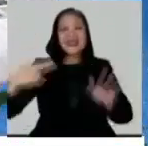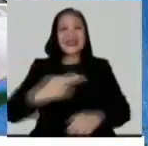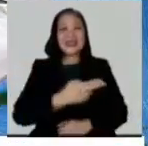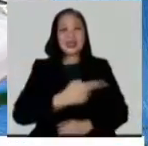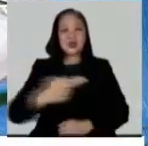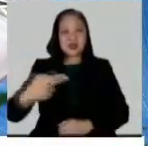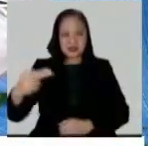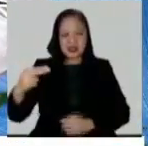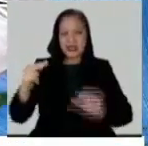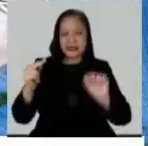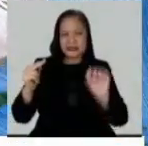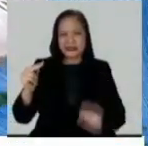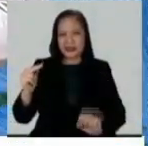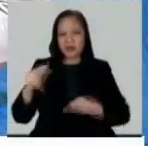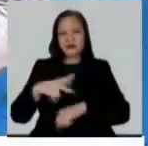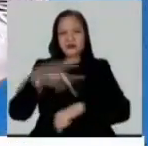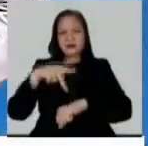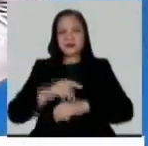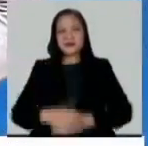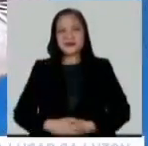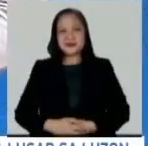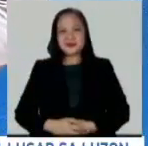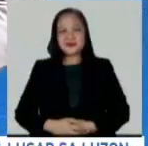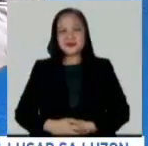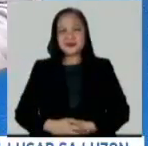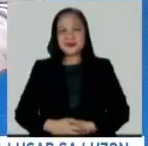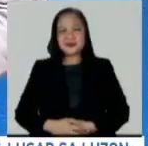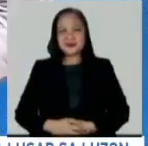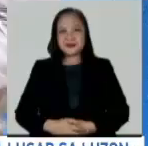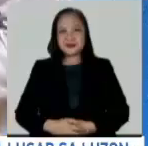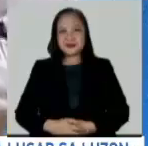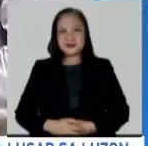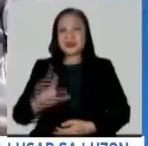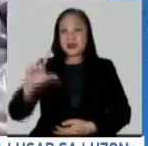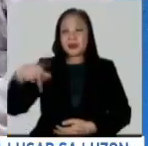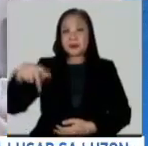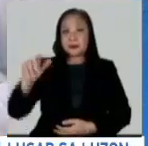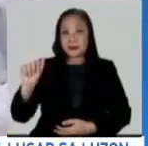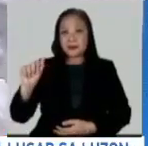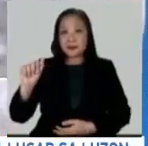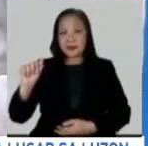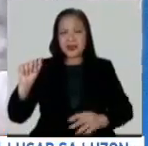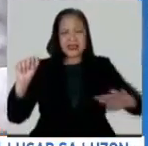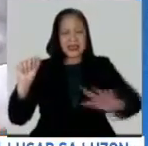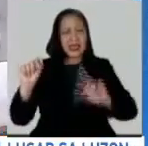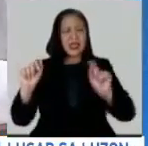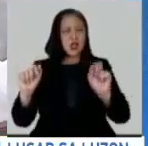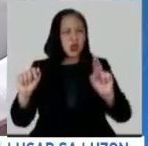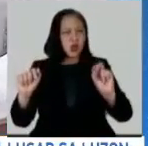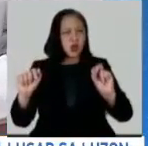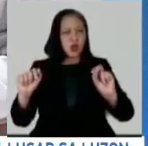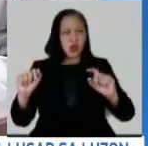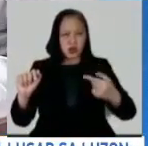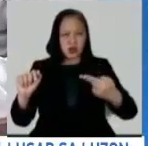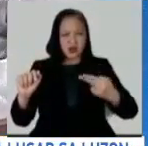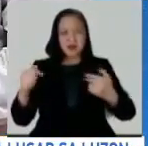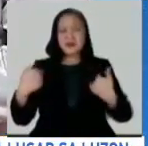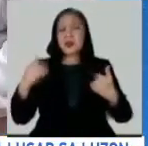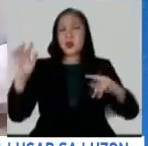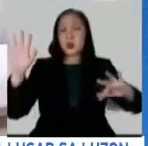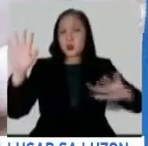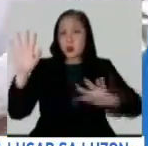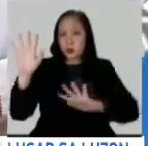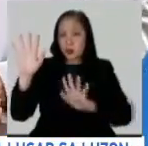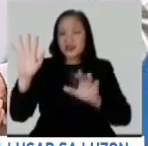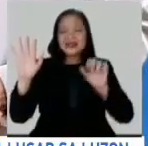responsibility. At apektado ng nasabing LPA, yung trough o yung extension nito, yung hangin po yan, ang southeastern section ng